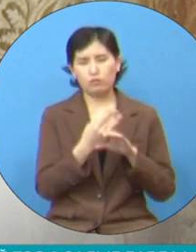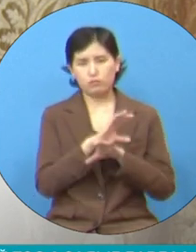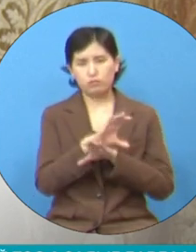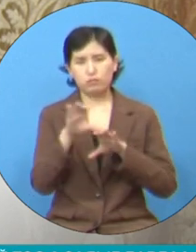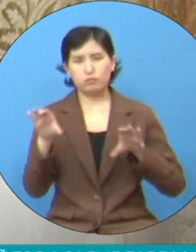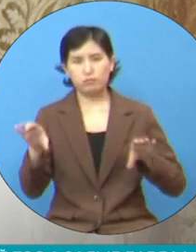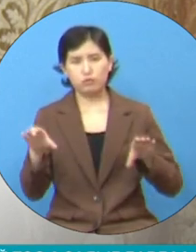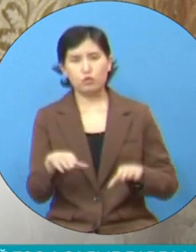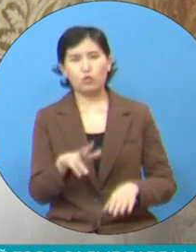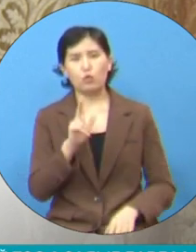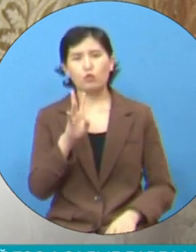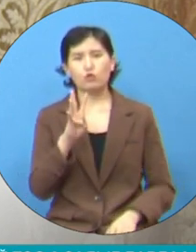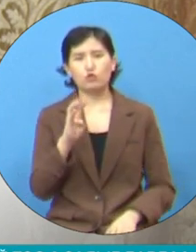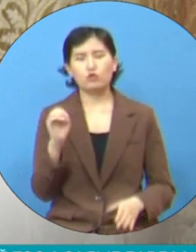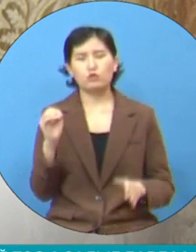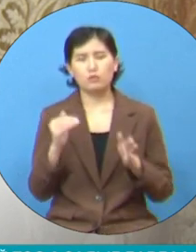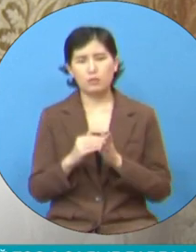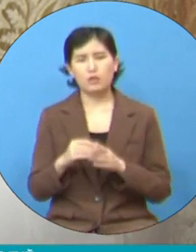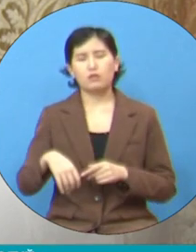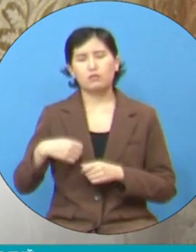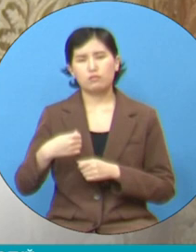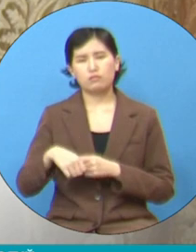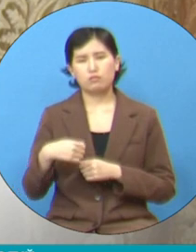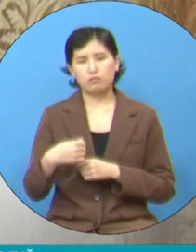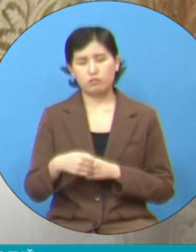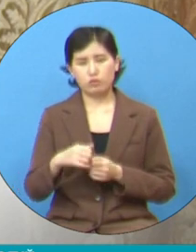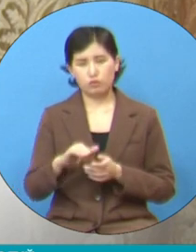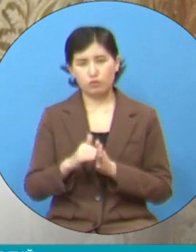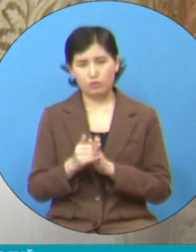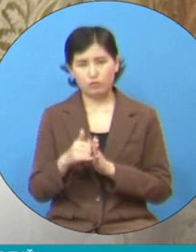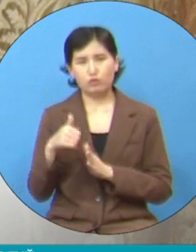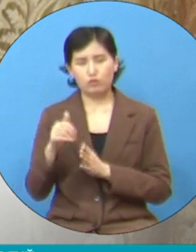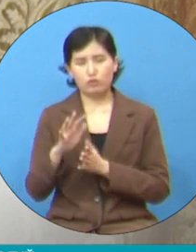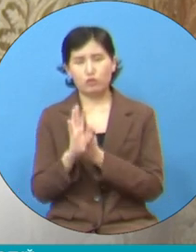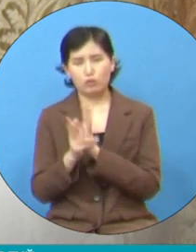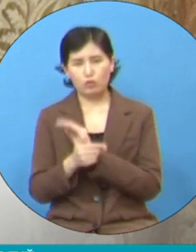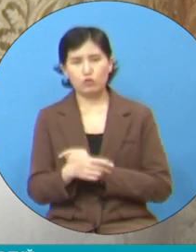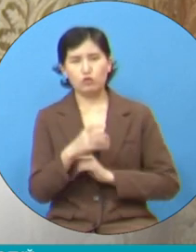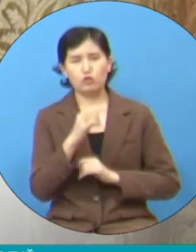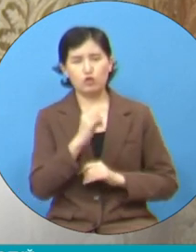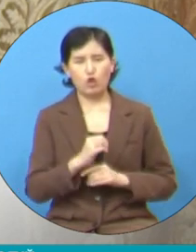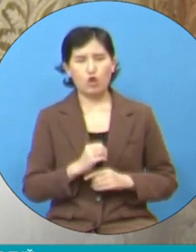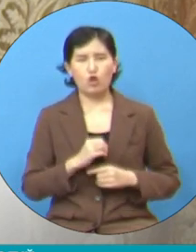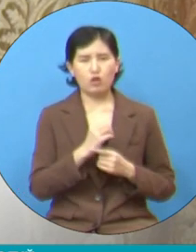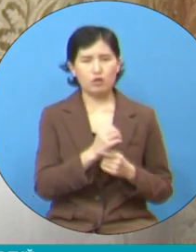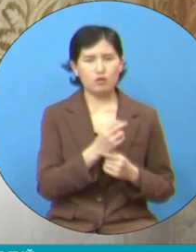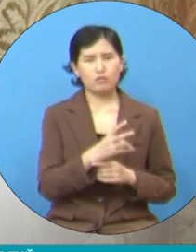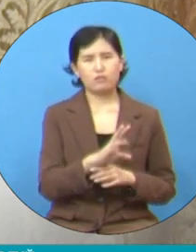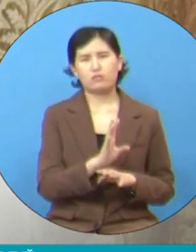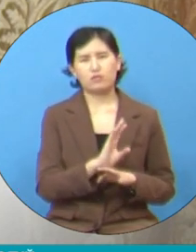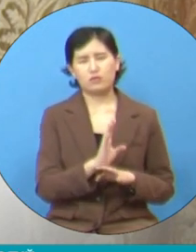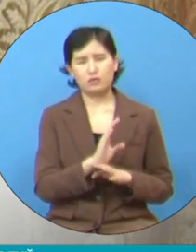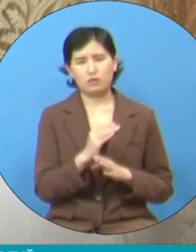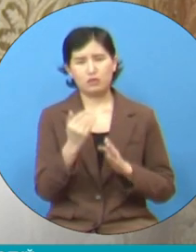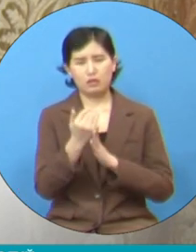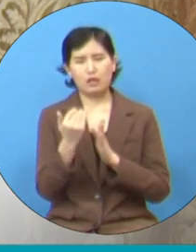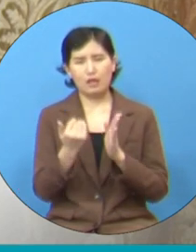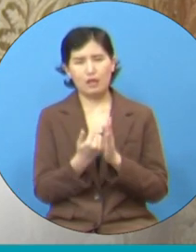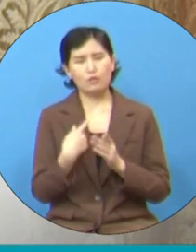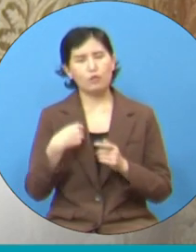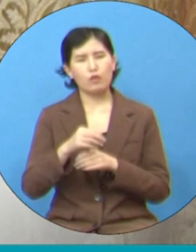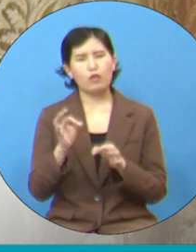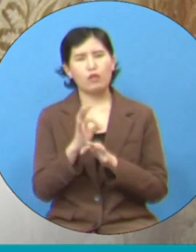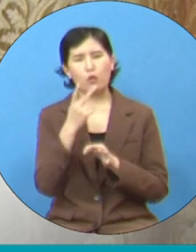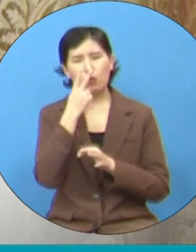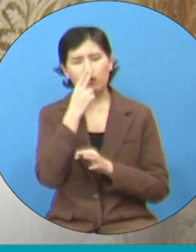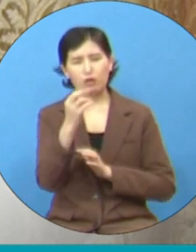хүн болвол 340 мянган төгрөгийг зарцуулсан байна. Тэгэхээр нойл зарлын тайлан өгөх юмш болцгоо өгсөн. Тэгэхээр энэ метр одоо худлаа тайлан өгч байгаа тэрнээр хяналт